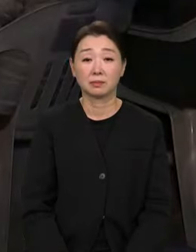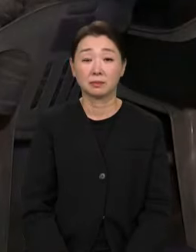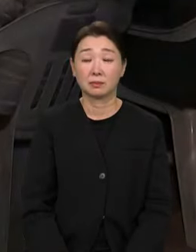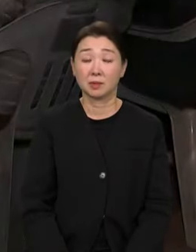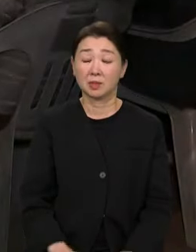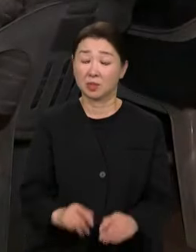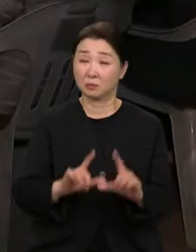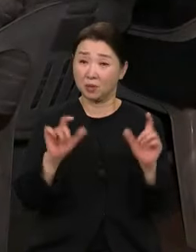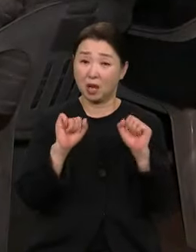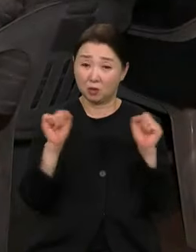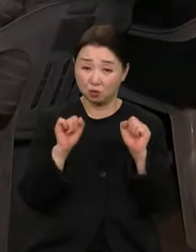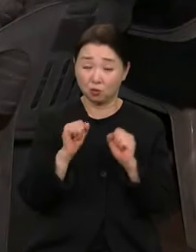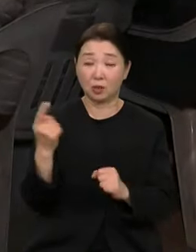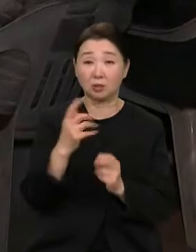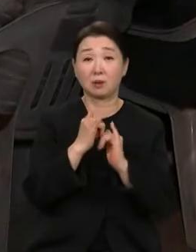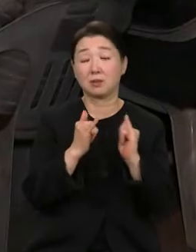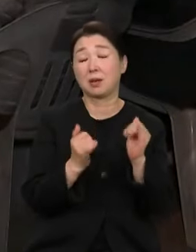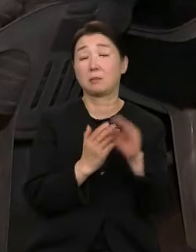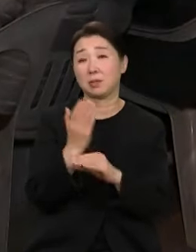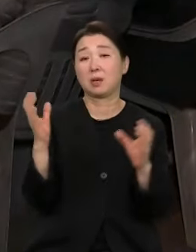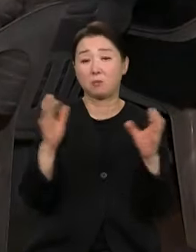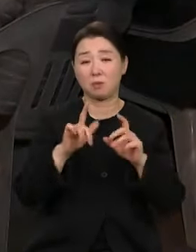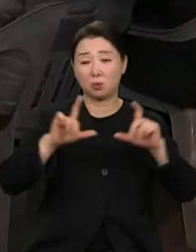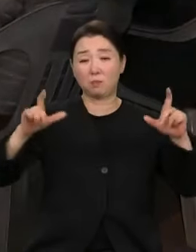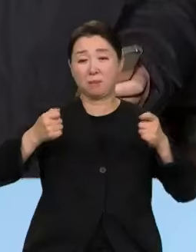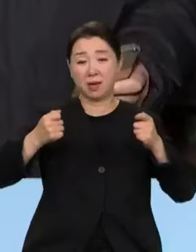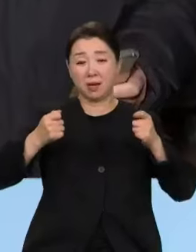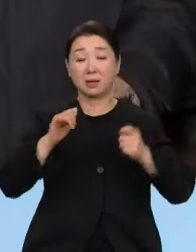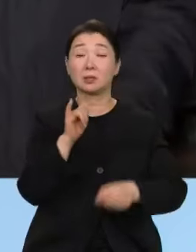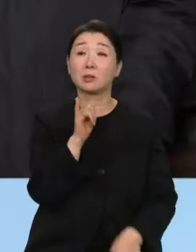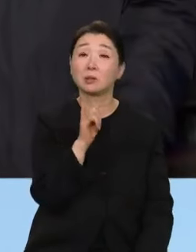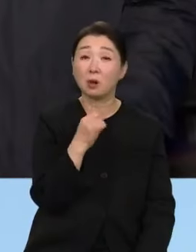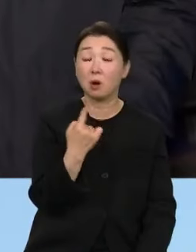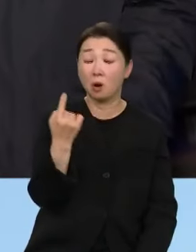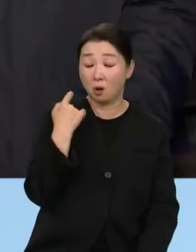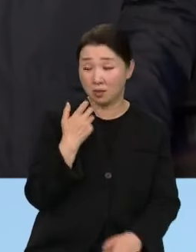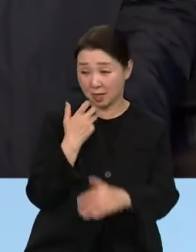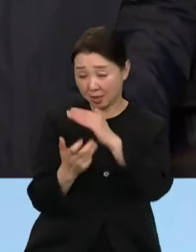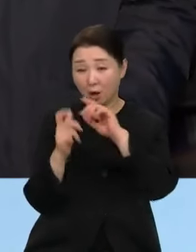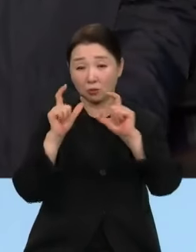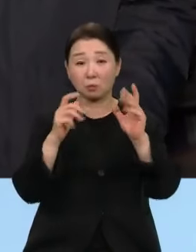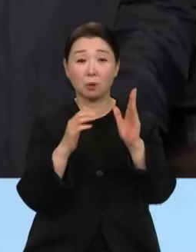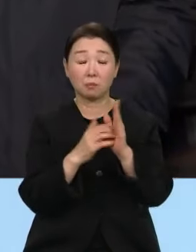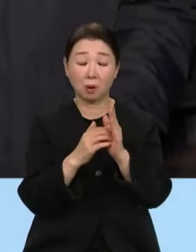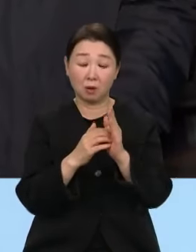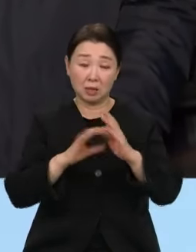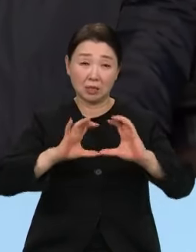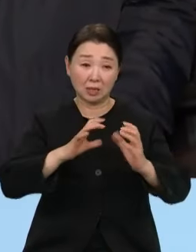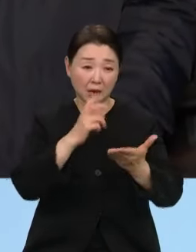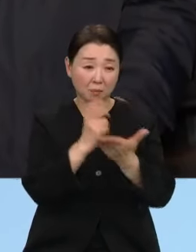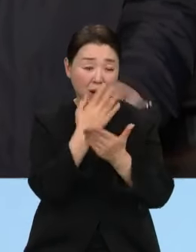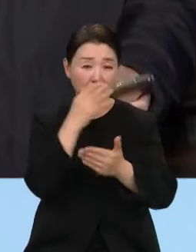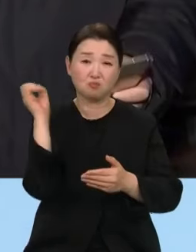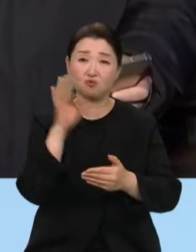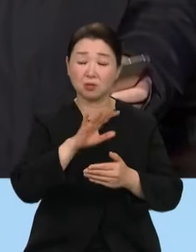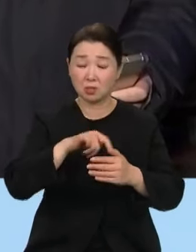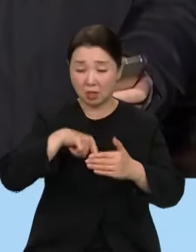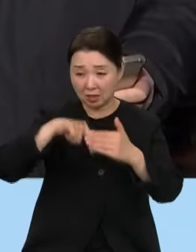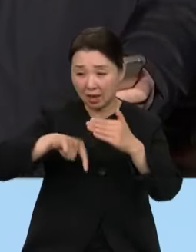날이 추운데도 1,000명 넘는 시민들이 손팻말을 들고 있습니다. 어제 계엄 선포는 헌정을 유린한 내란이라고